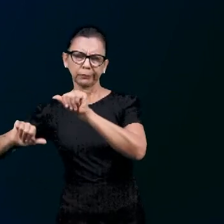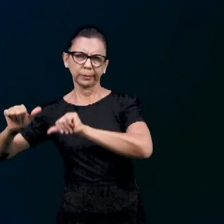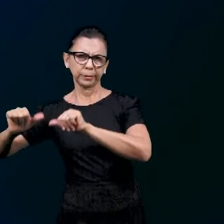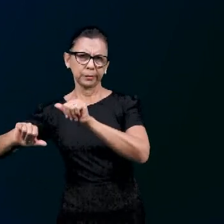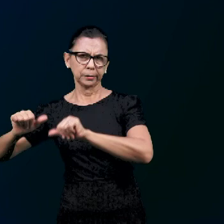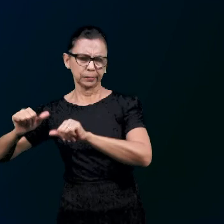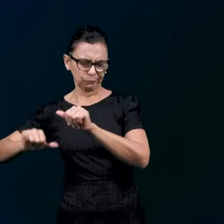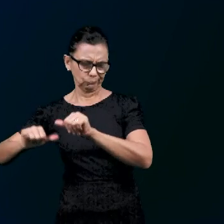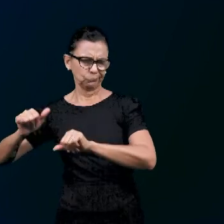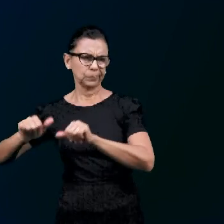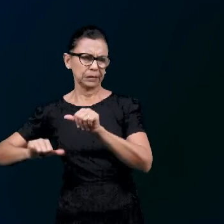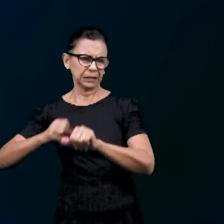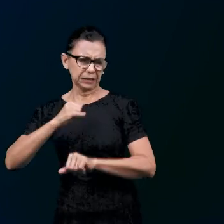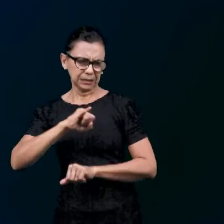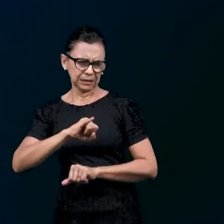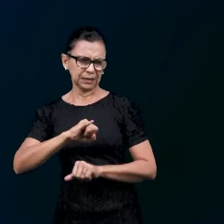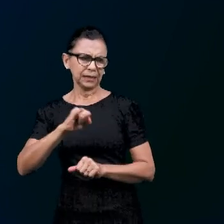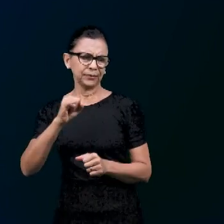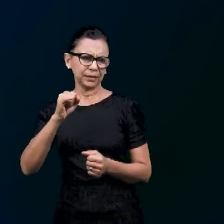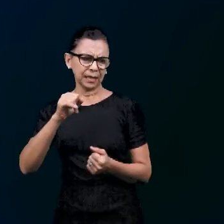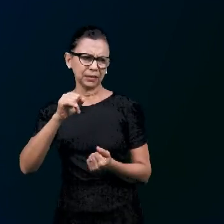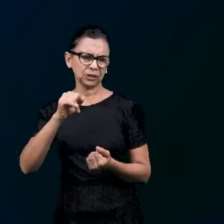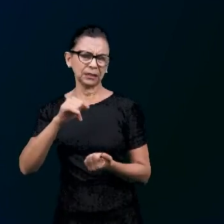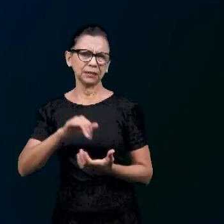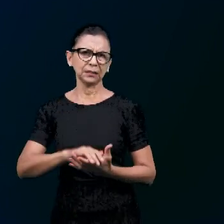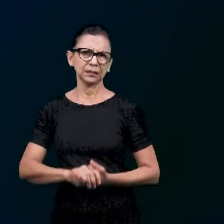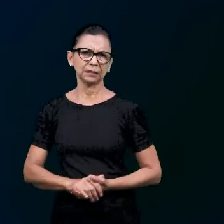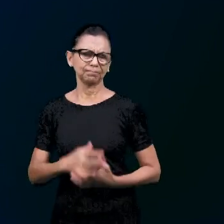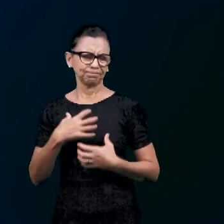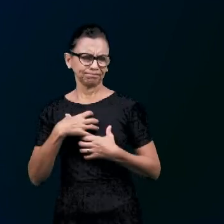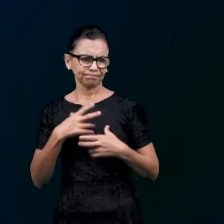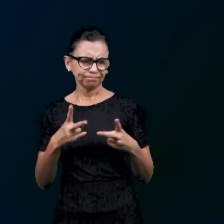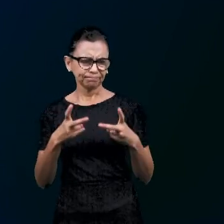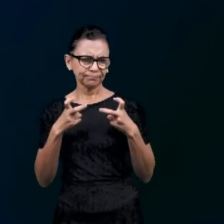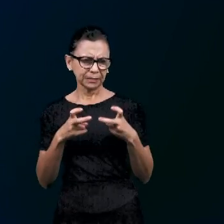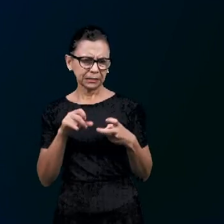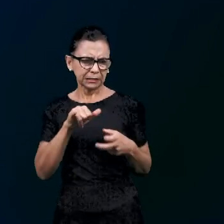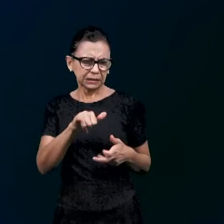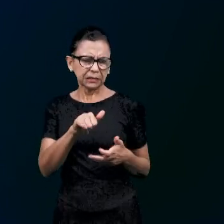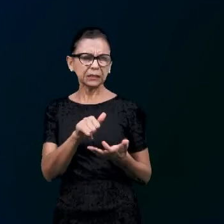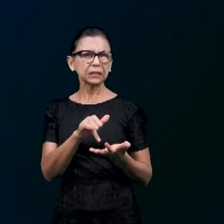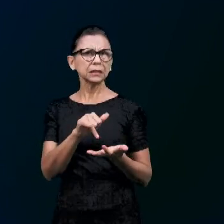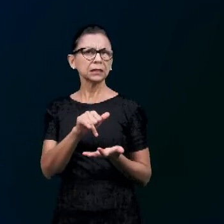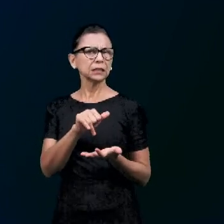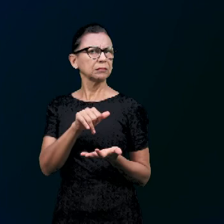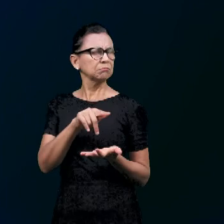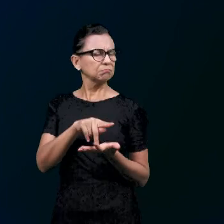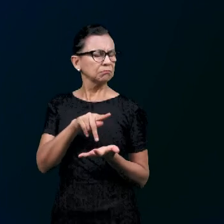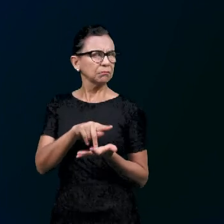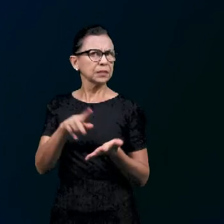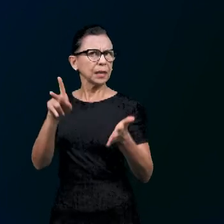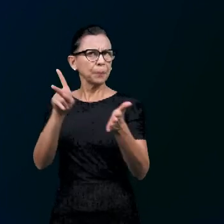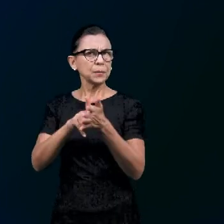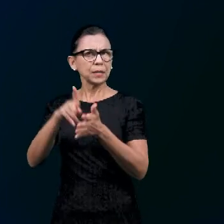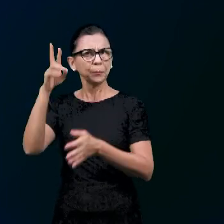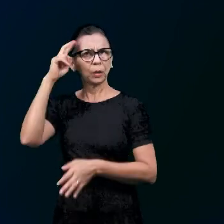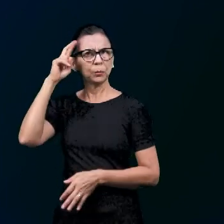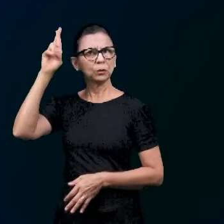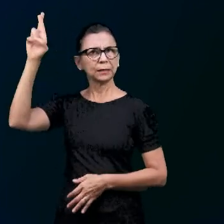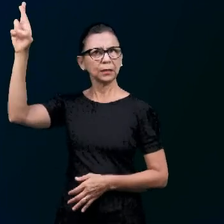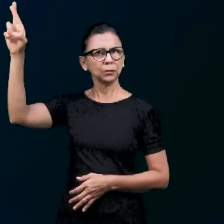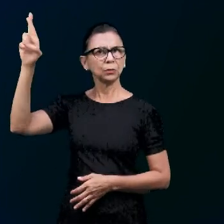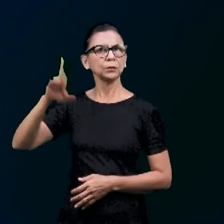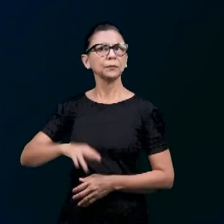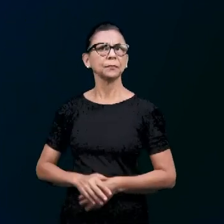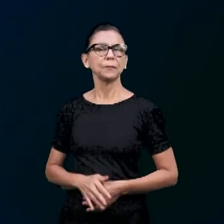que la personne qui va juger le don de prophétie soit dans le corps. Au dehors du corps, il n'y a pas de vie. Donc, on doit être dans